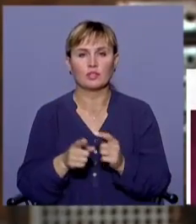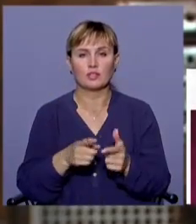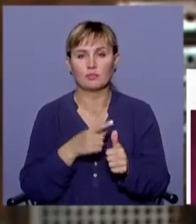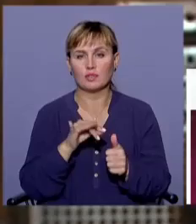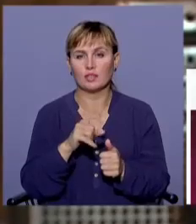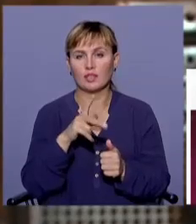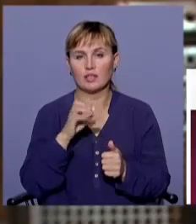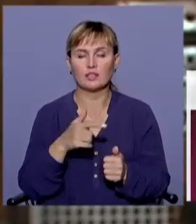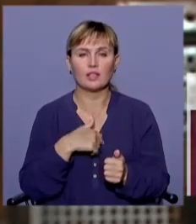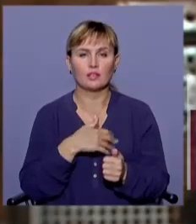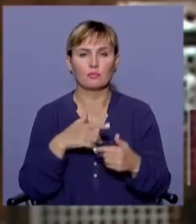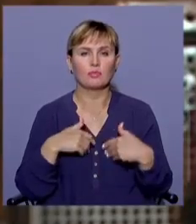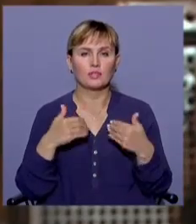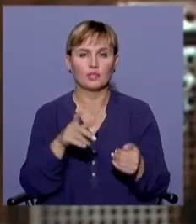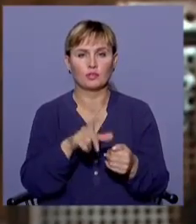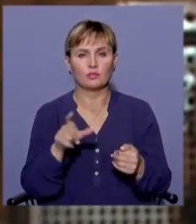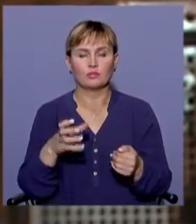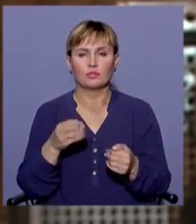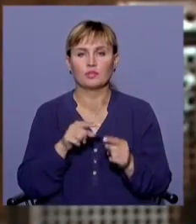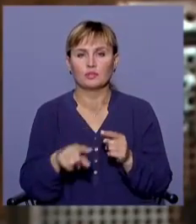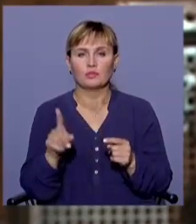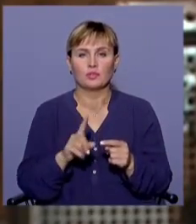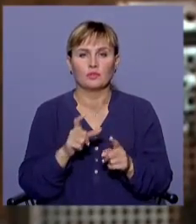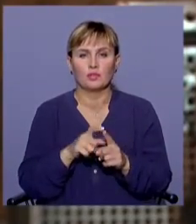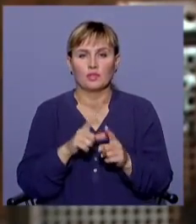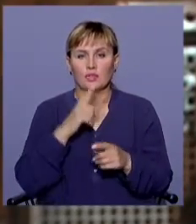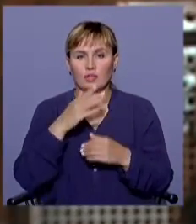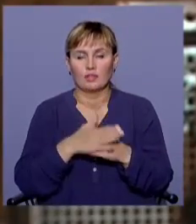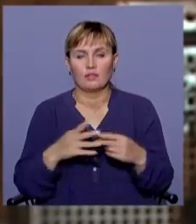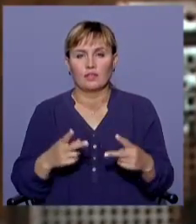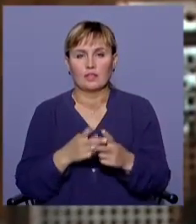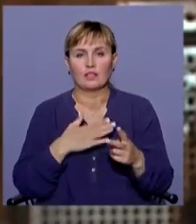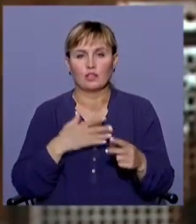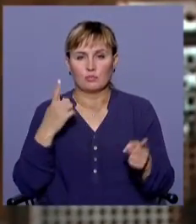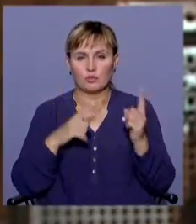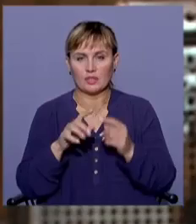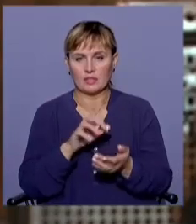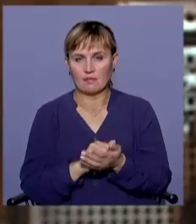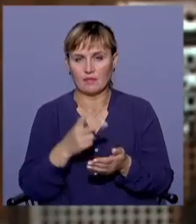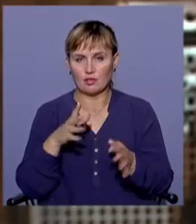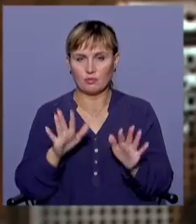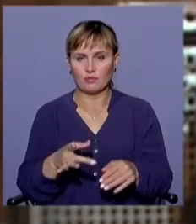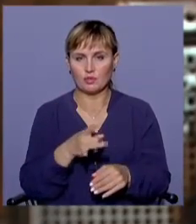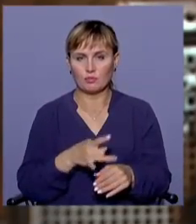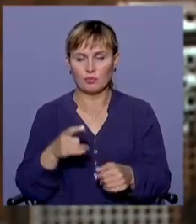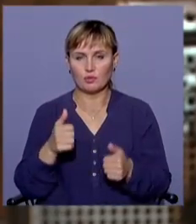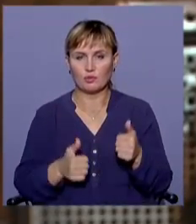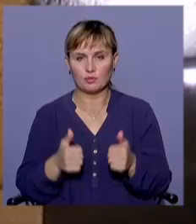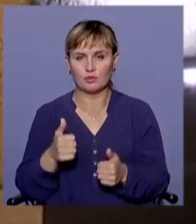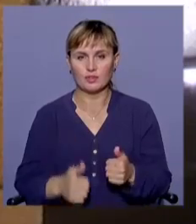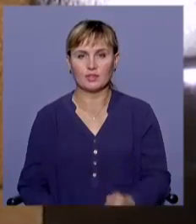Ихласа. Я хотел бы поздравить сотрудников еще и с тем, что буквально накануне в Астане наш музей занял 2-е место в республиканском